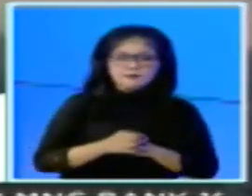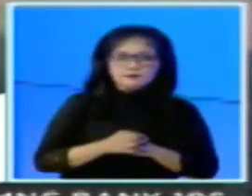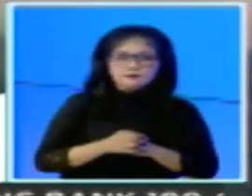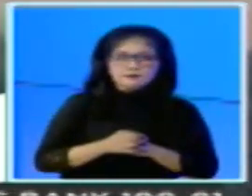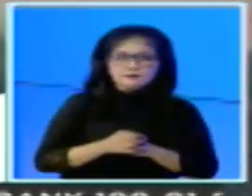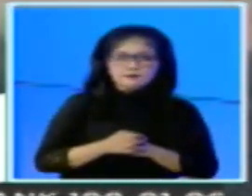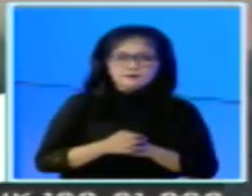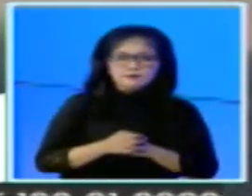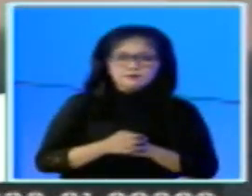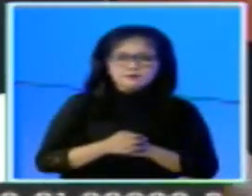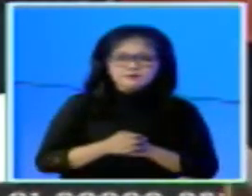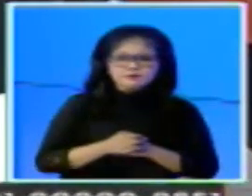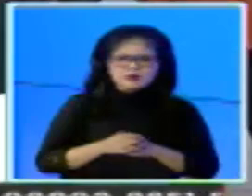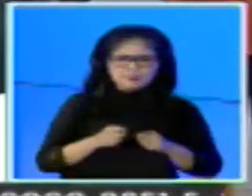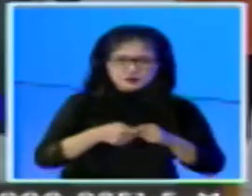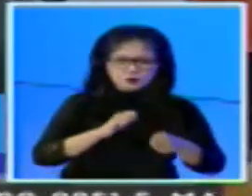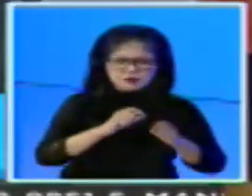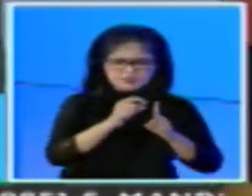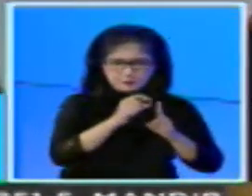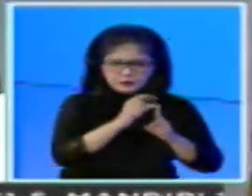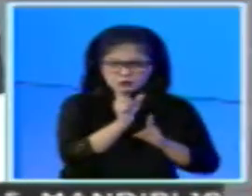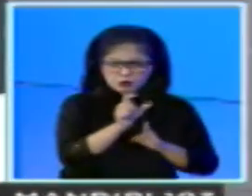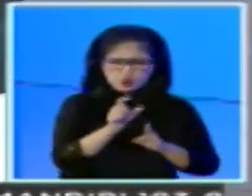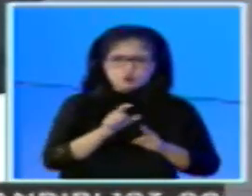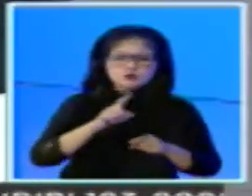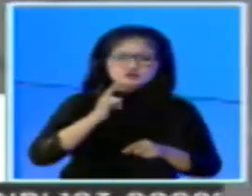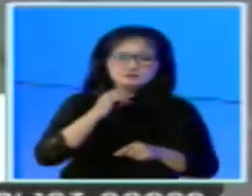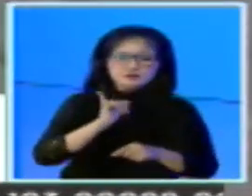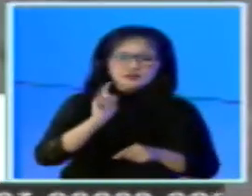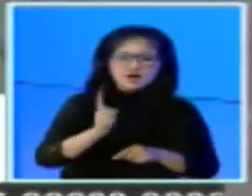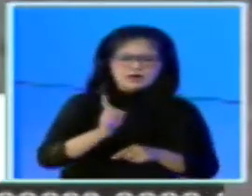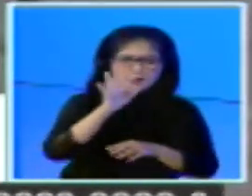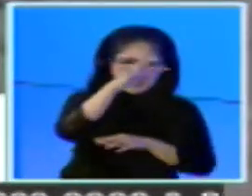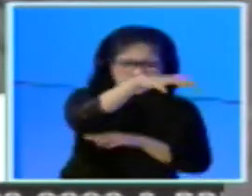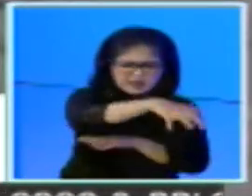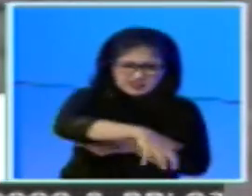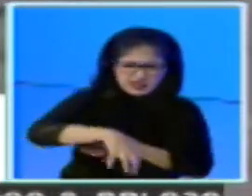Selain petugas PPU, Sudin Bina Marga juga menerjunkan alat berat seperti kren hingga mobil penyedot debu.